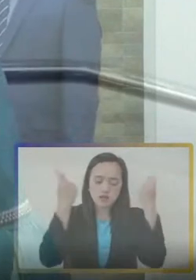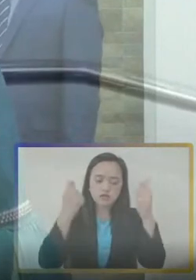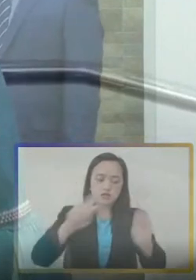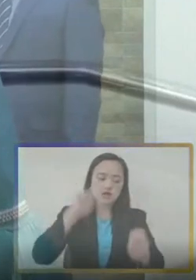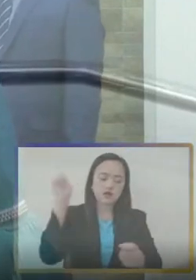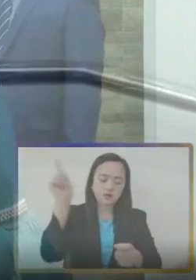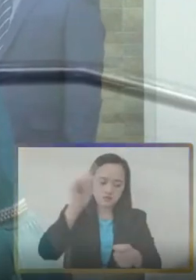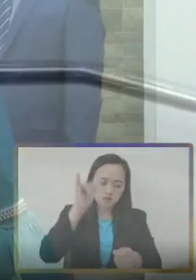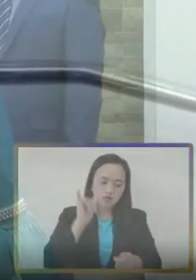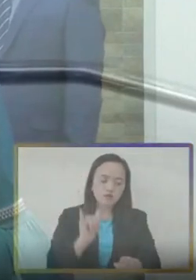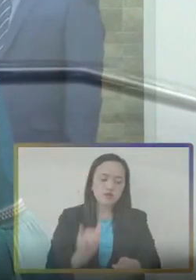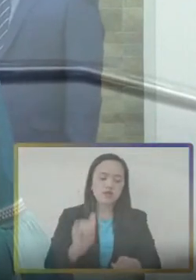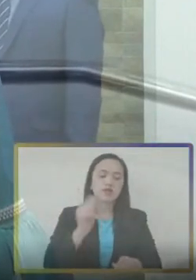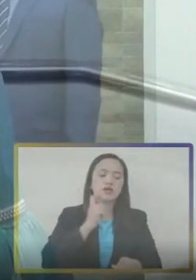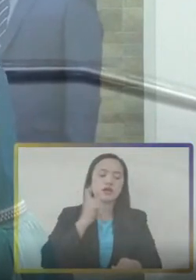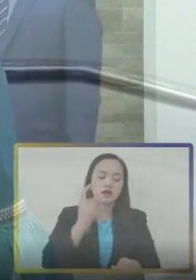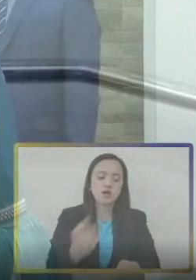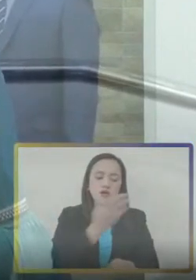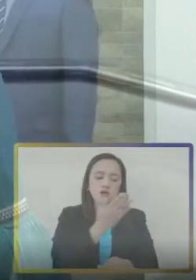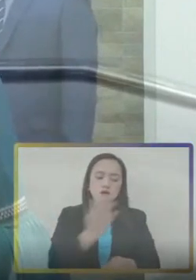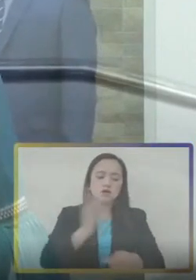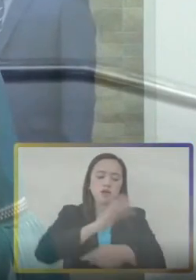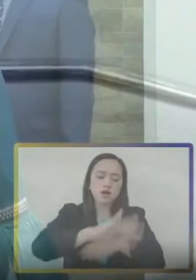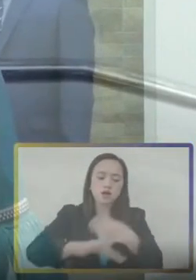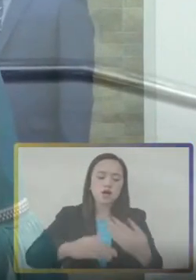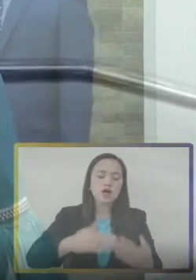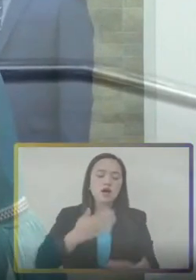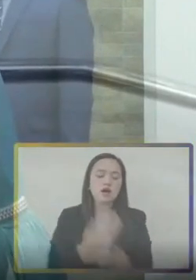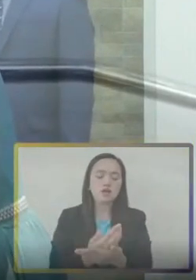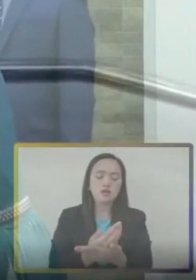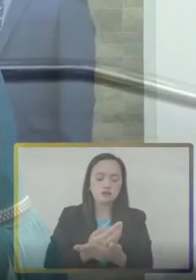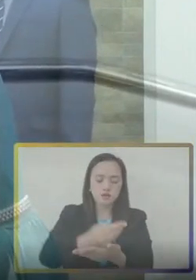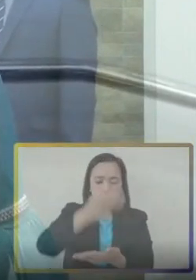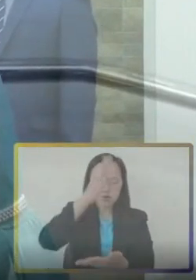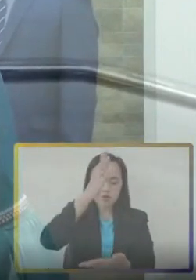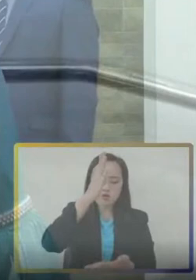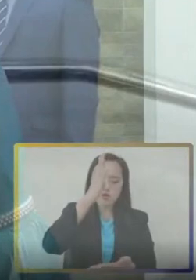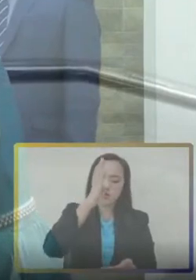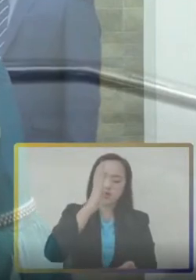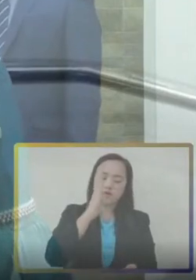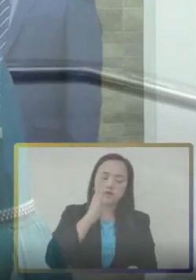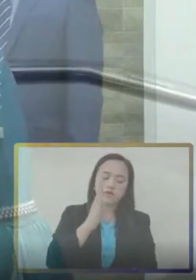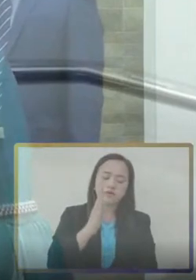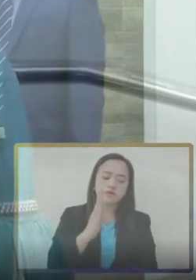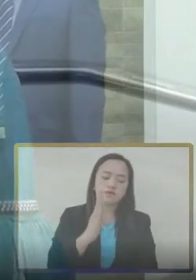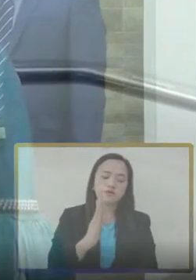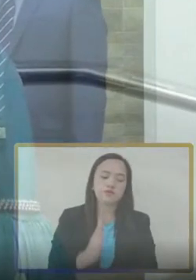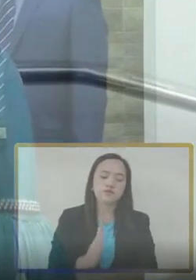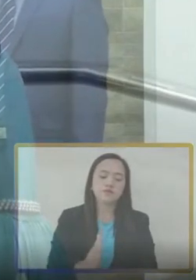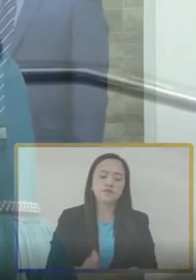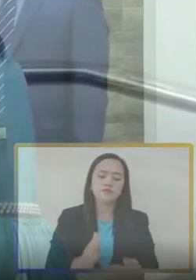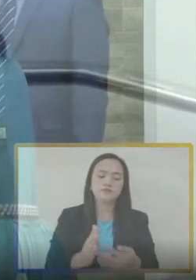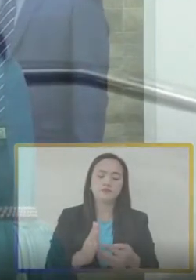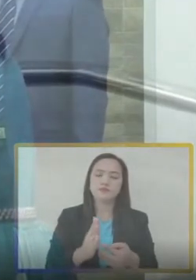rami ng papuri na sa kanya ay totoo.